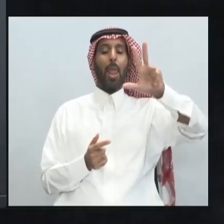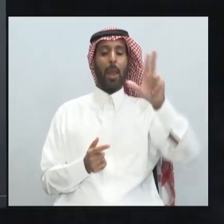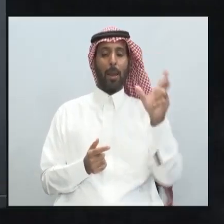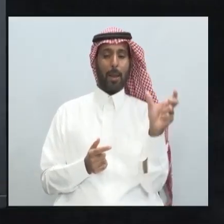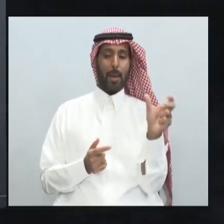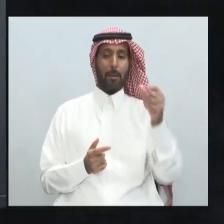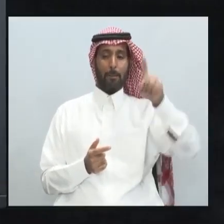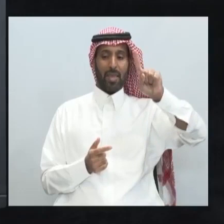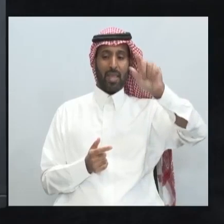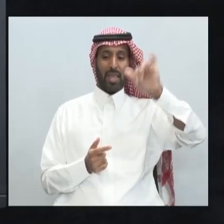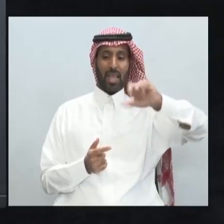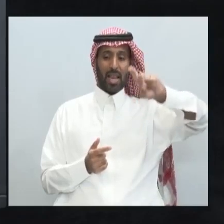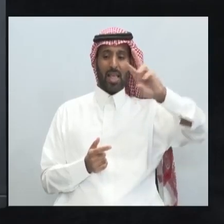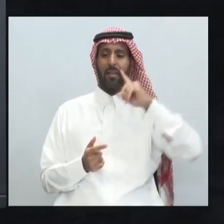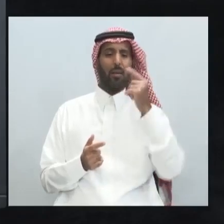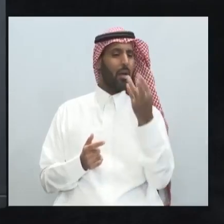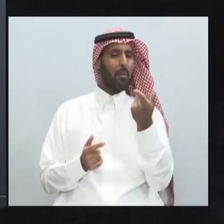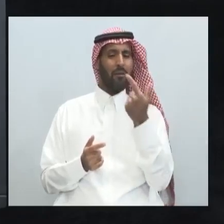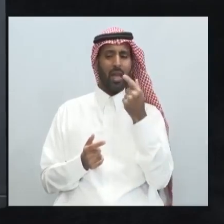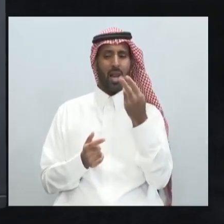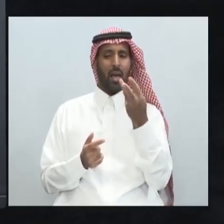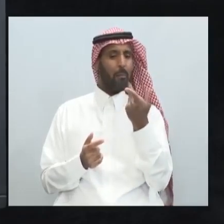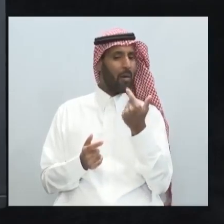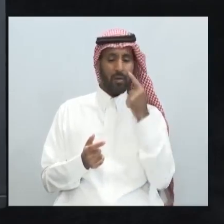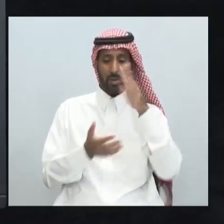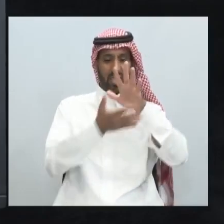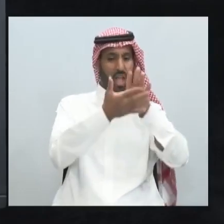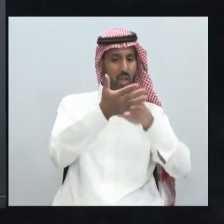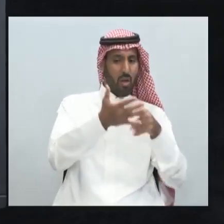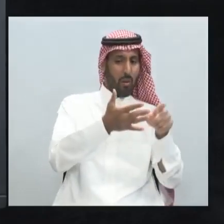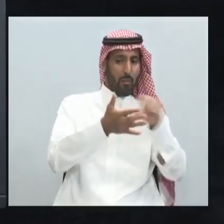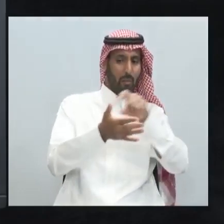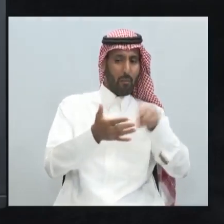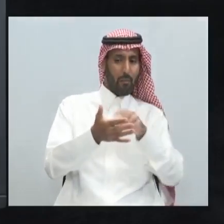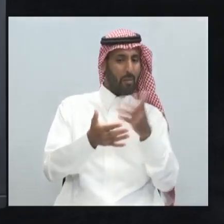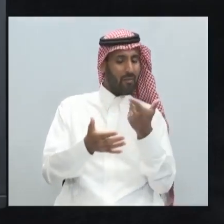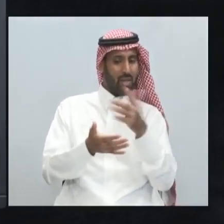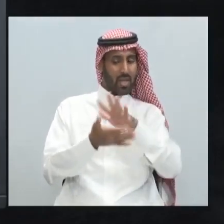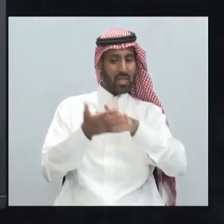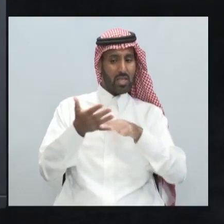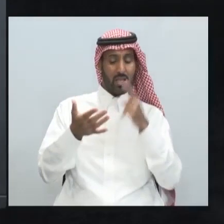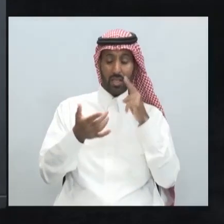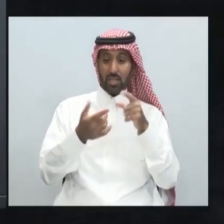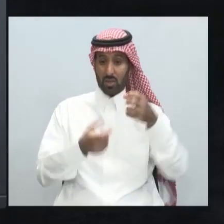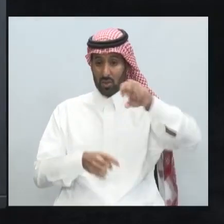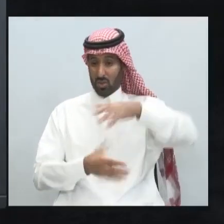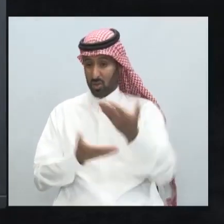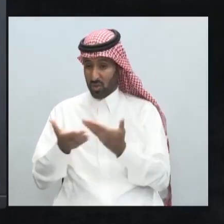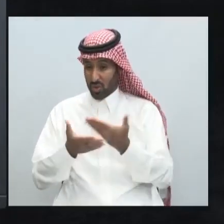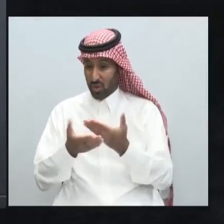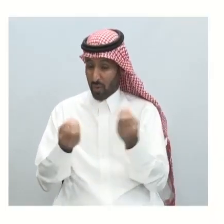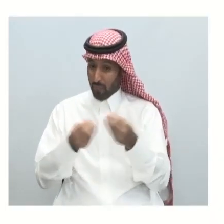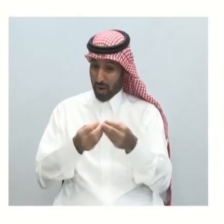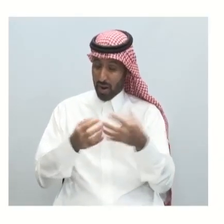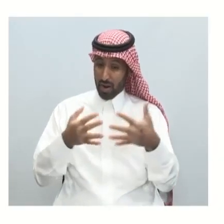تذكر ارقام لم تذكر ارقام ما السبب ما الذي يميز هذه العناصر هل هي تتفاعل اساسا مع